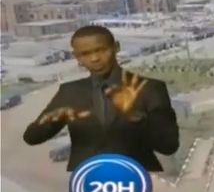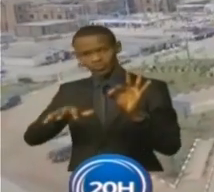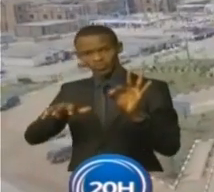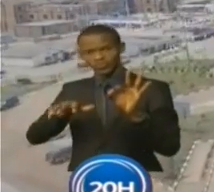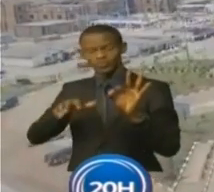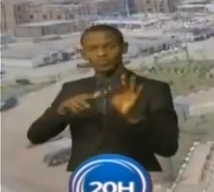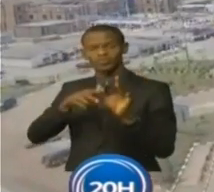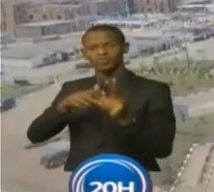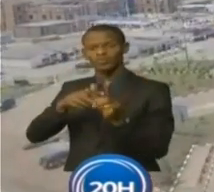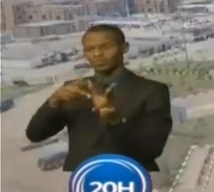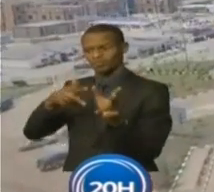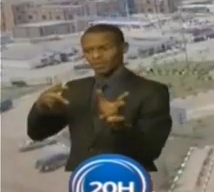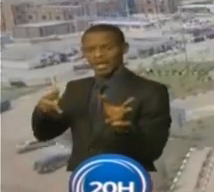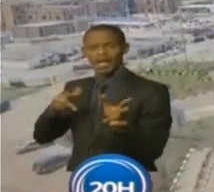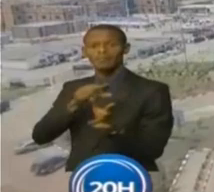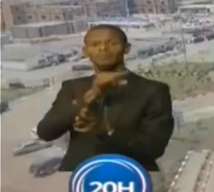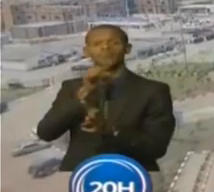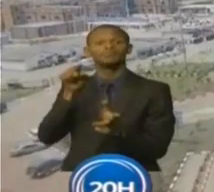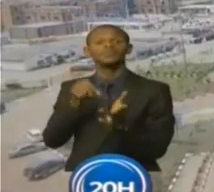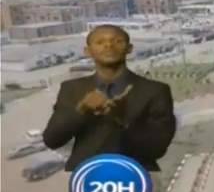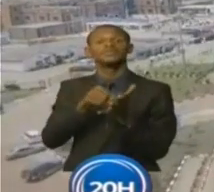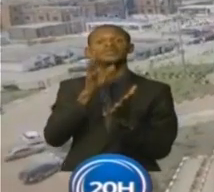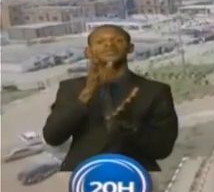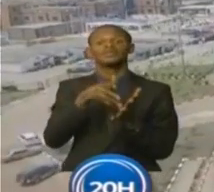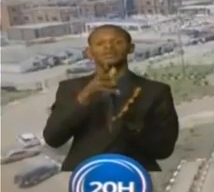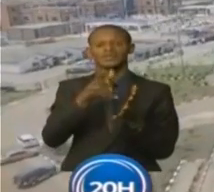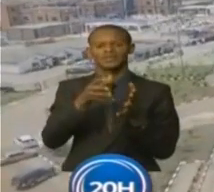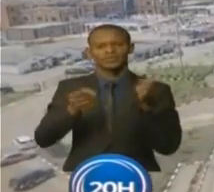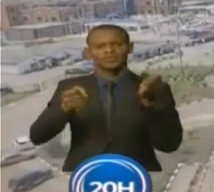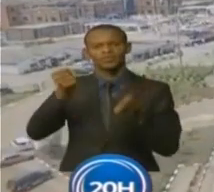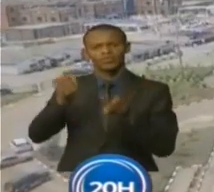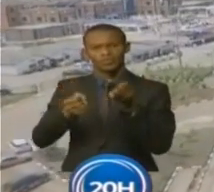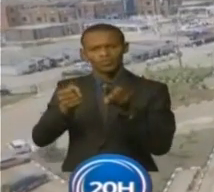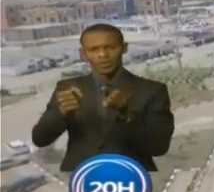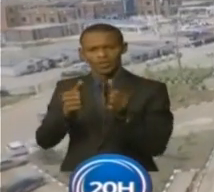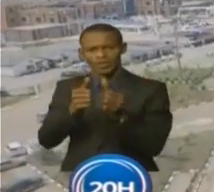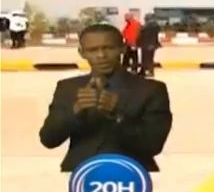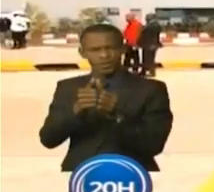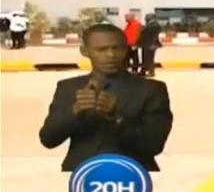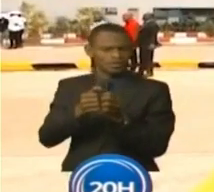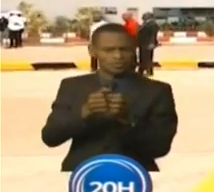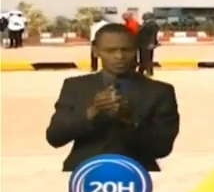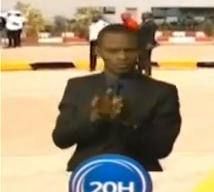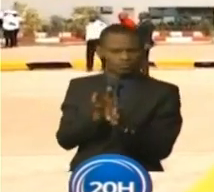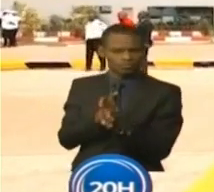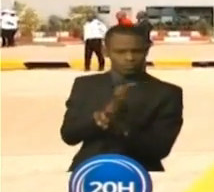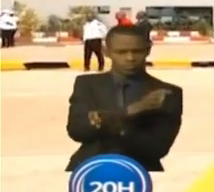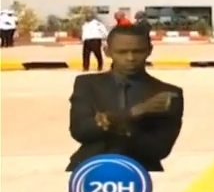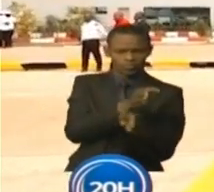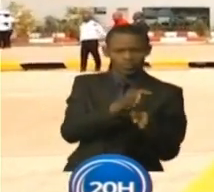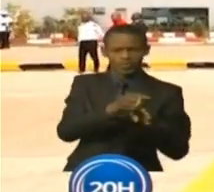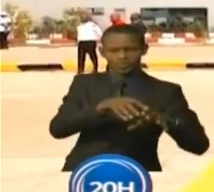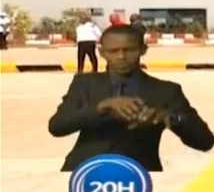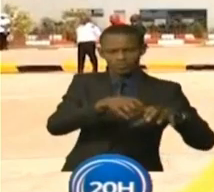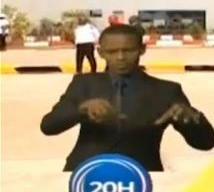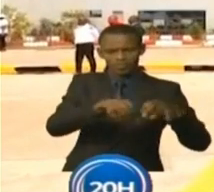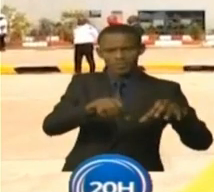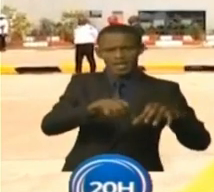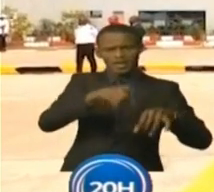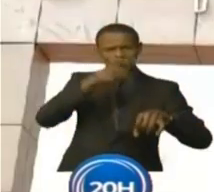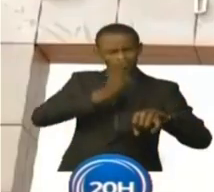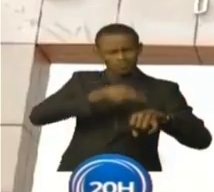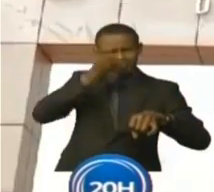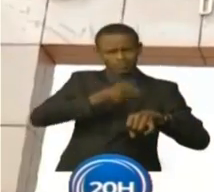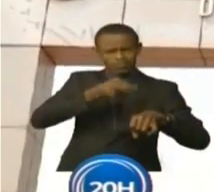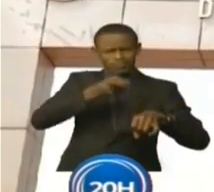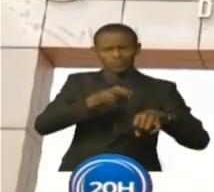à l'importation, ainsi que d'une route de contournement longue de 8 km construite en béton armé. Ce projet du